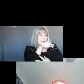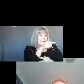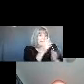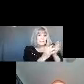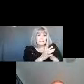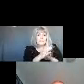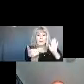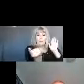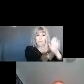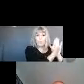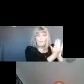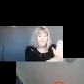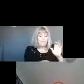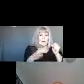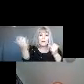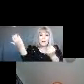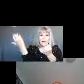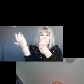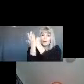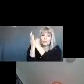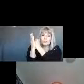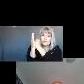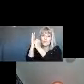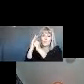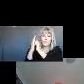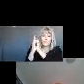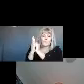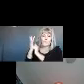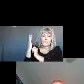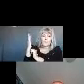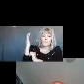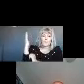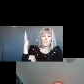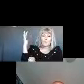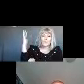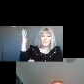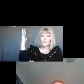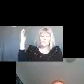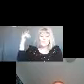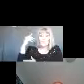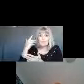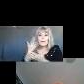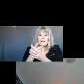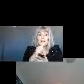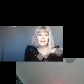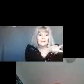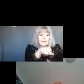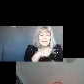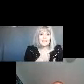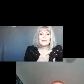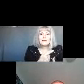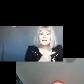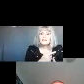en Christus gemaak, die Jesus wat julle gekruisig het. En wat gebeur toe? Toe self laat doop.